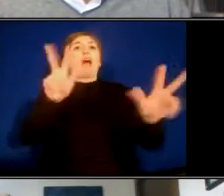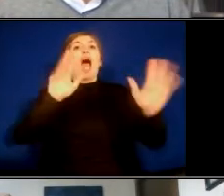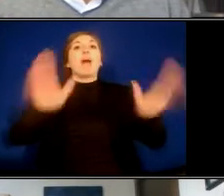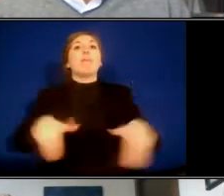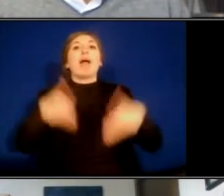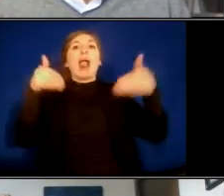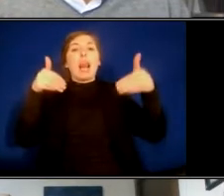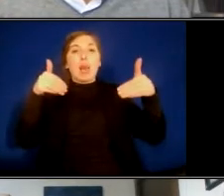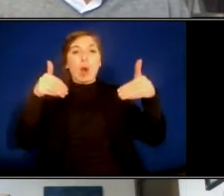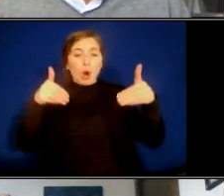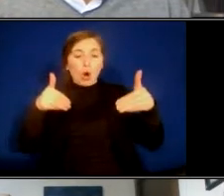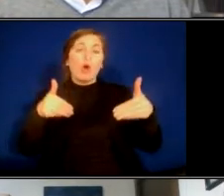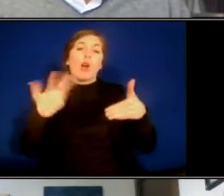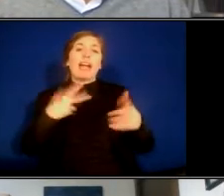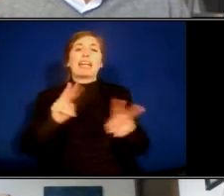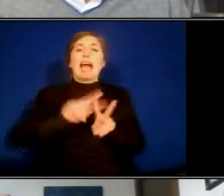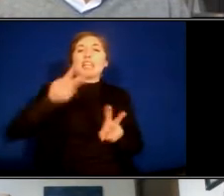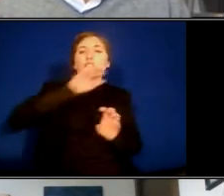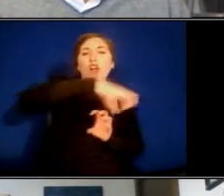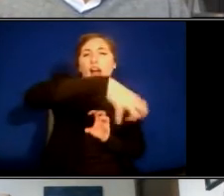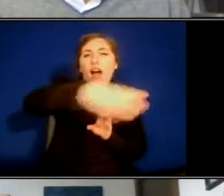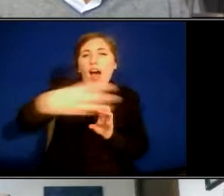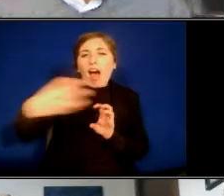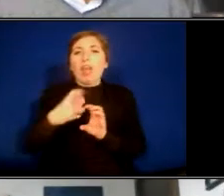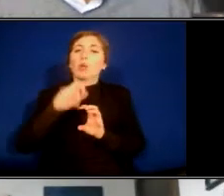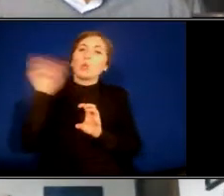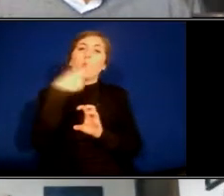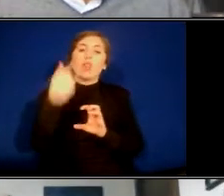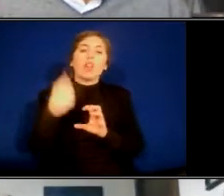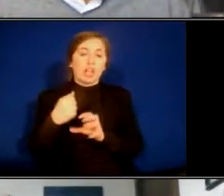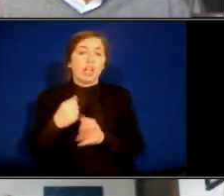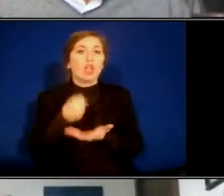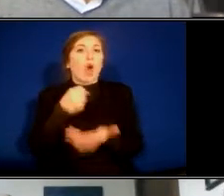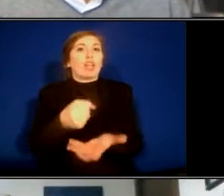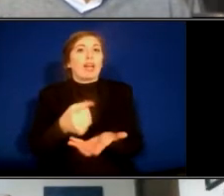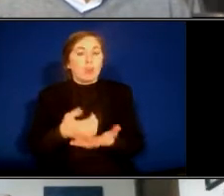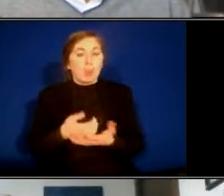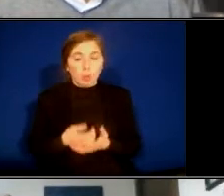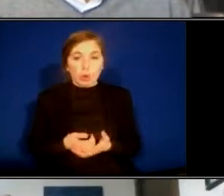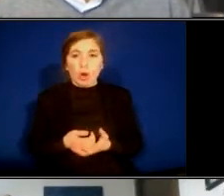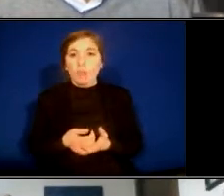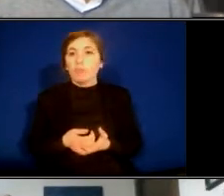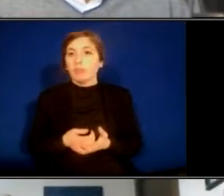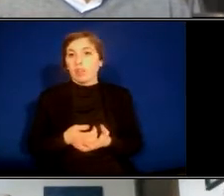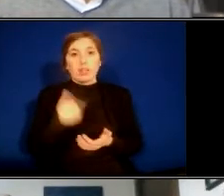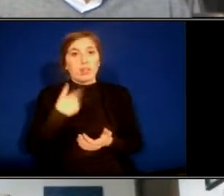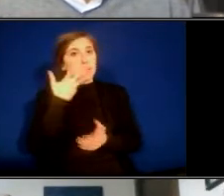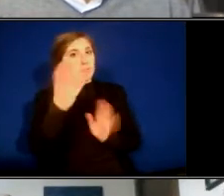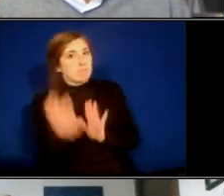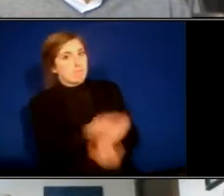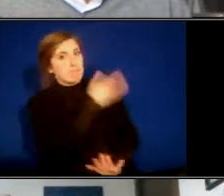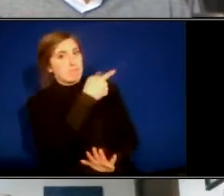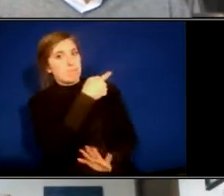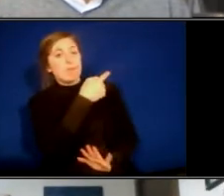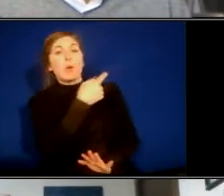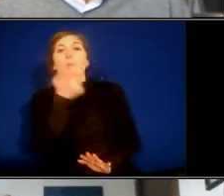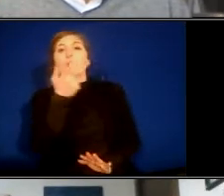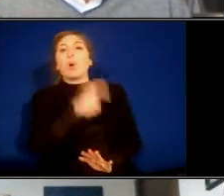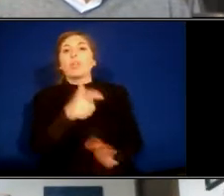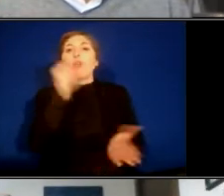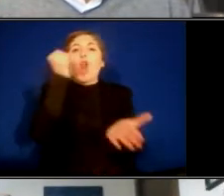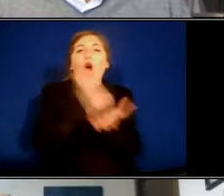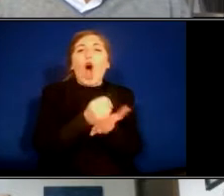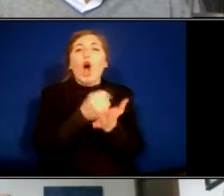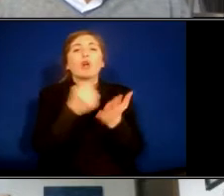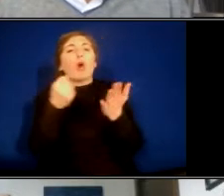un suo contributo e tra questi ci siamo naturalmente anche noi. Mi piace farlo vedere perché non è tanto un discorso di loghi, di marchi, ma